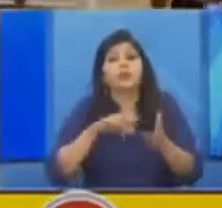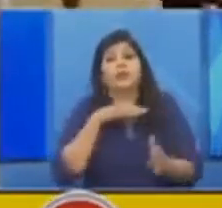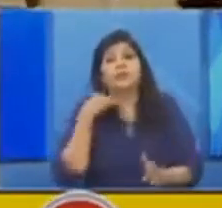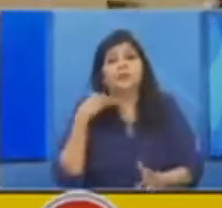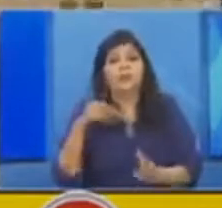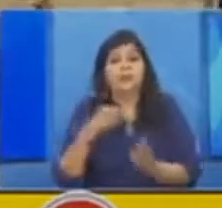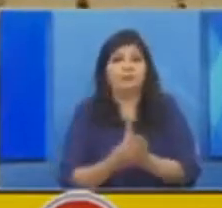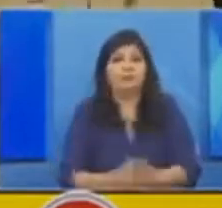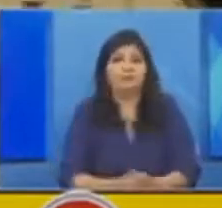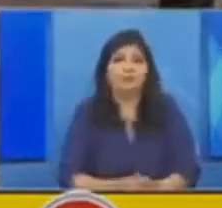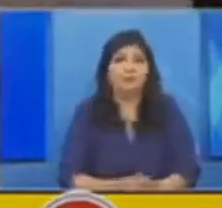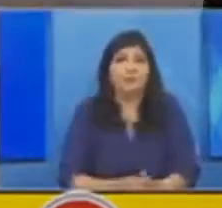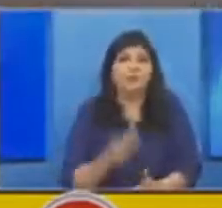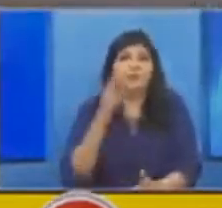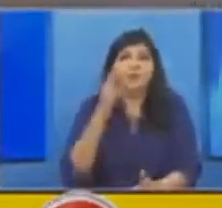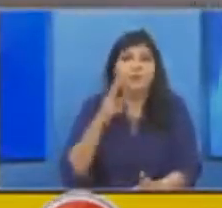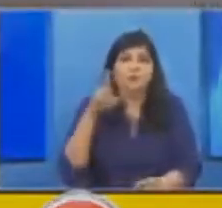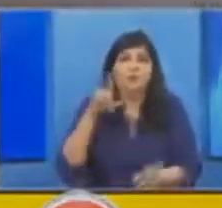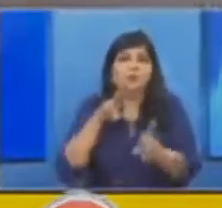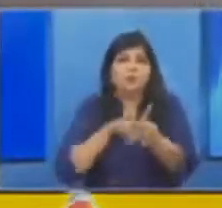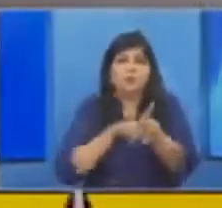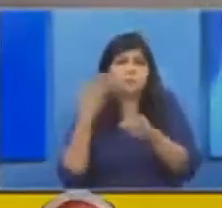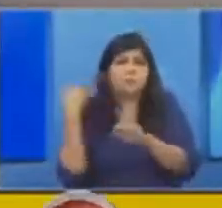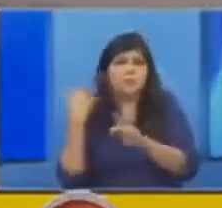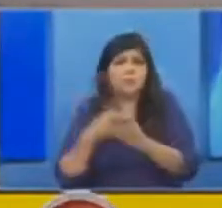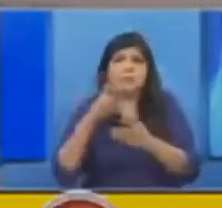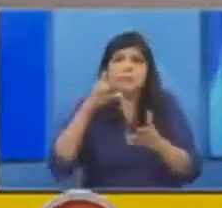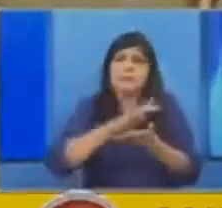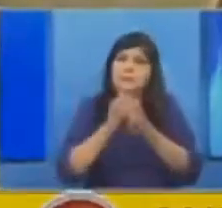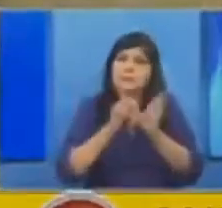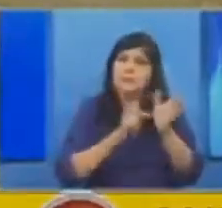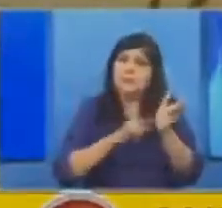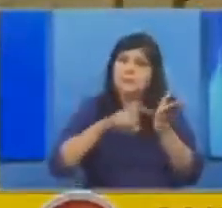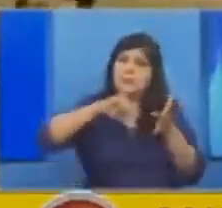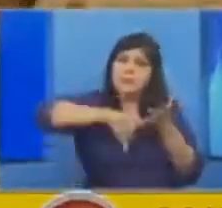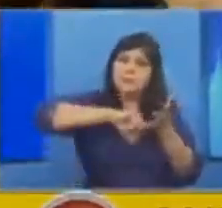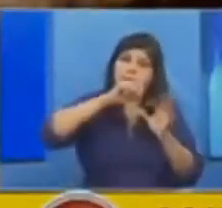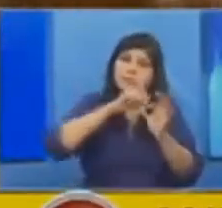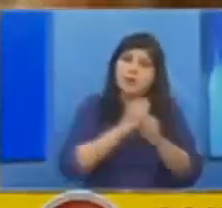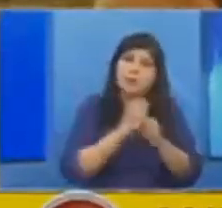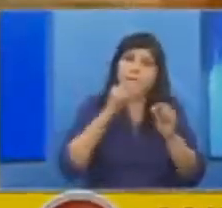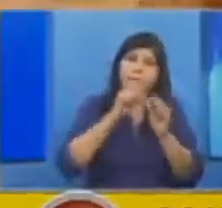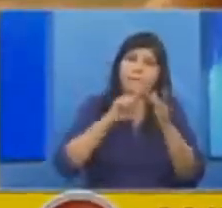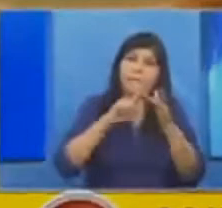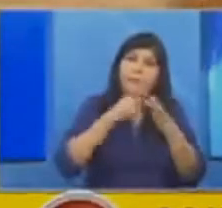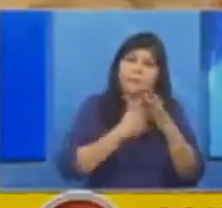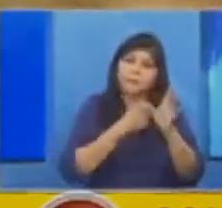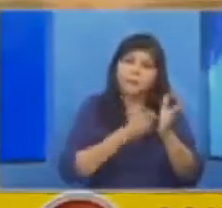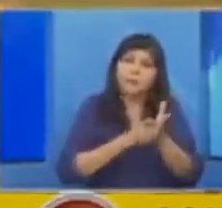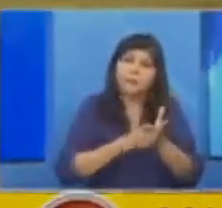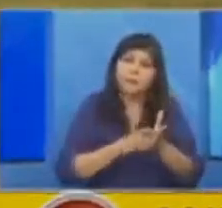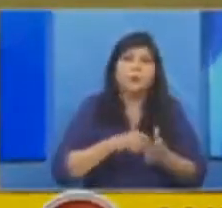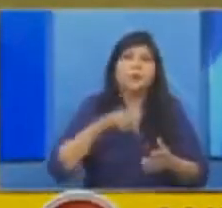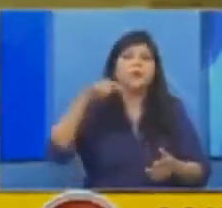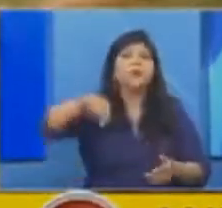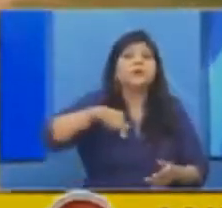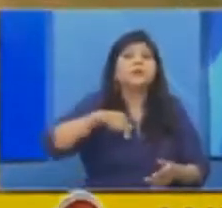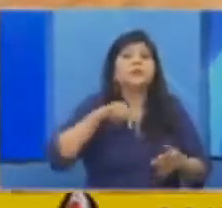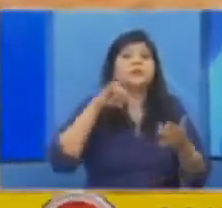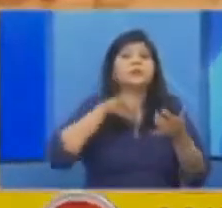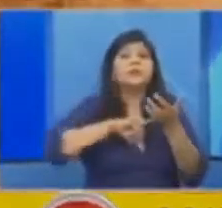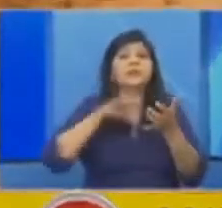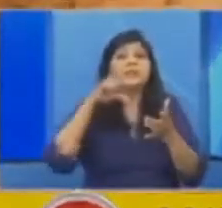दो तीन वर्स पहले 36 गड़ के बीजापूर में CRPF का स्निफर डॉक